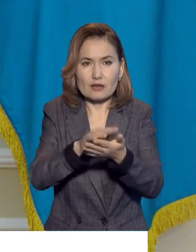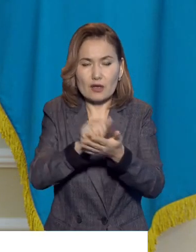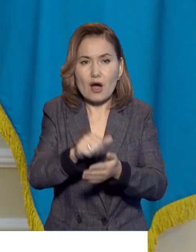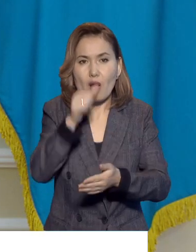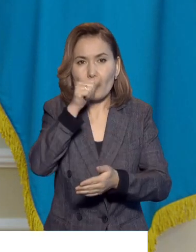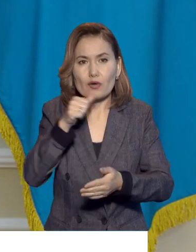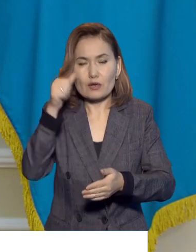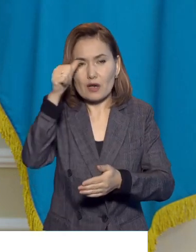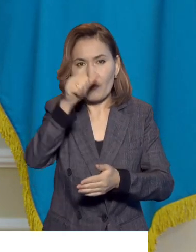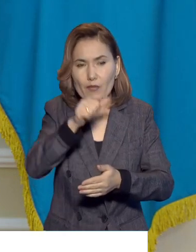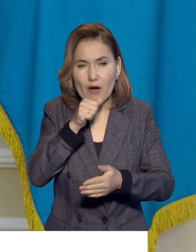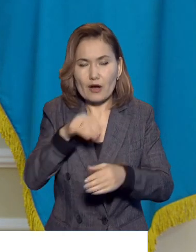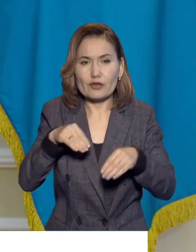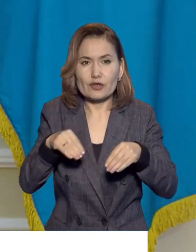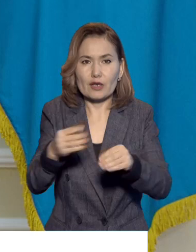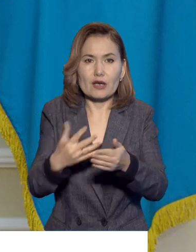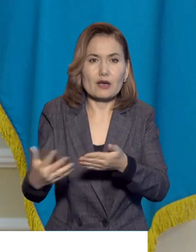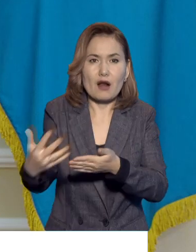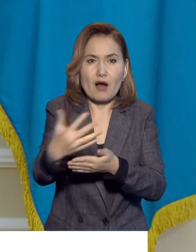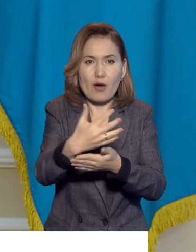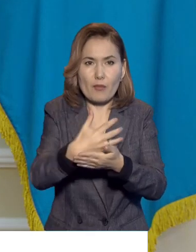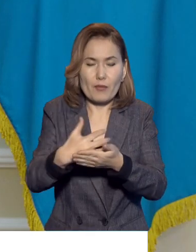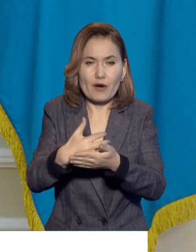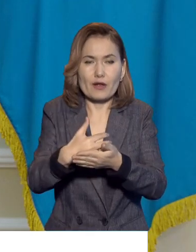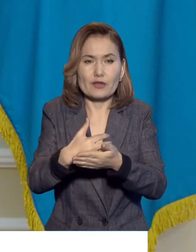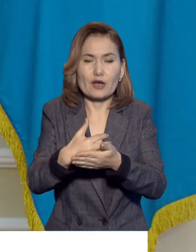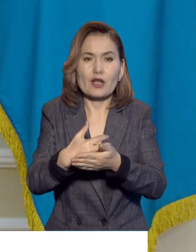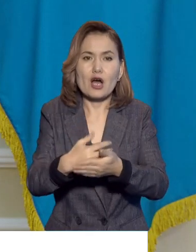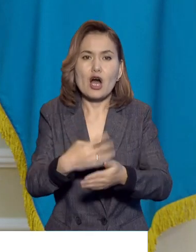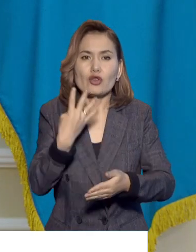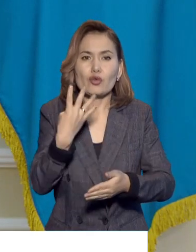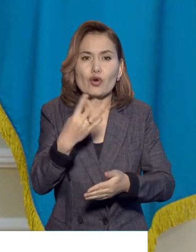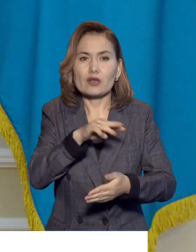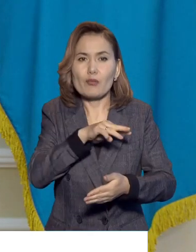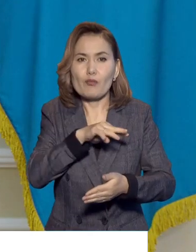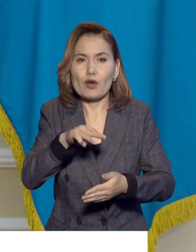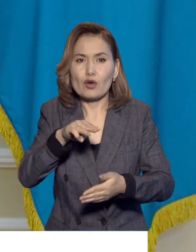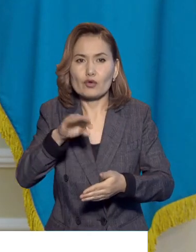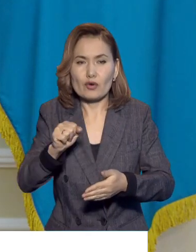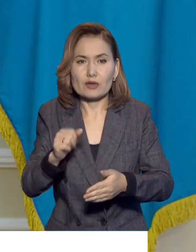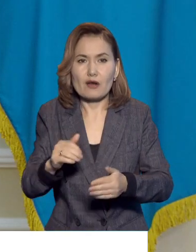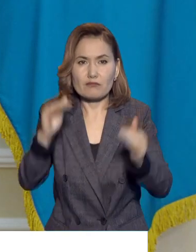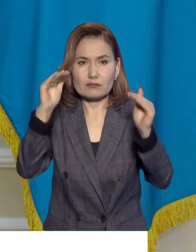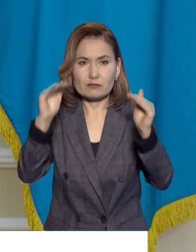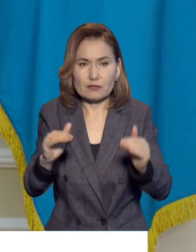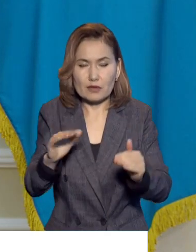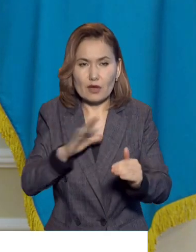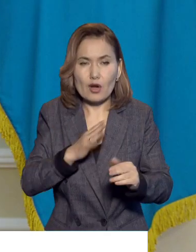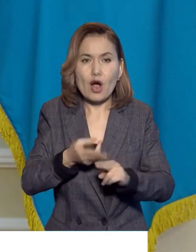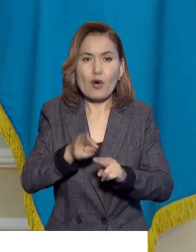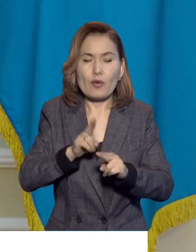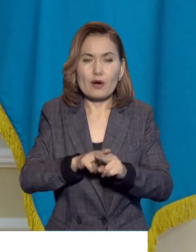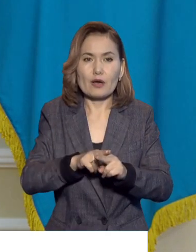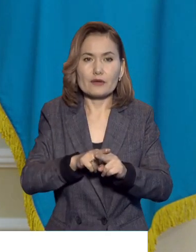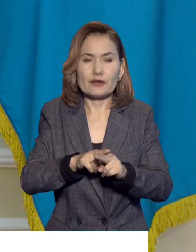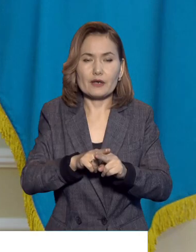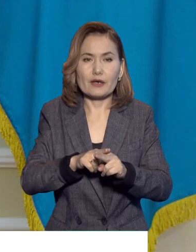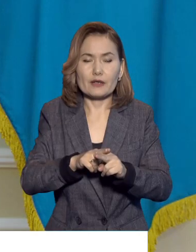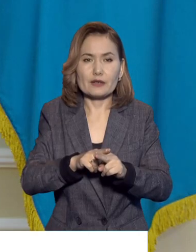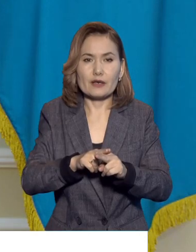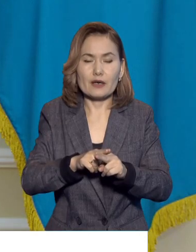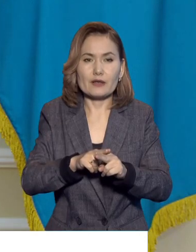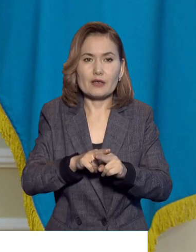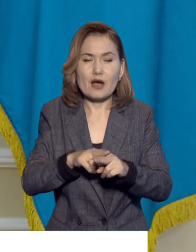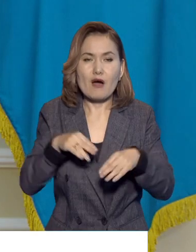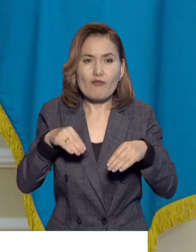қарағанда жиналған астық көлемі 4 миллион тоннаға кемінді. Бұл шикізатпен